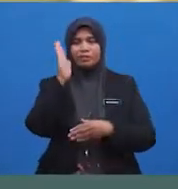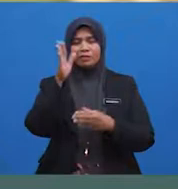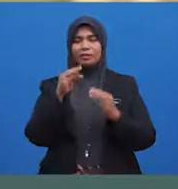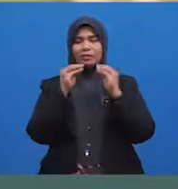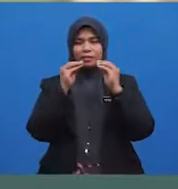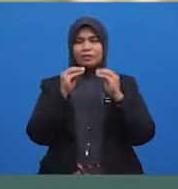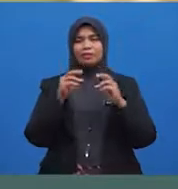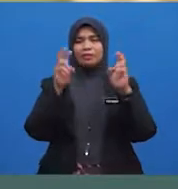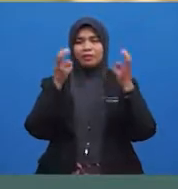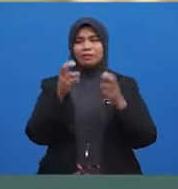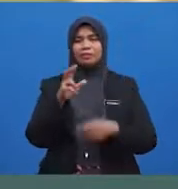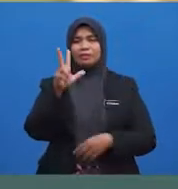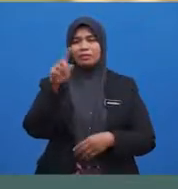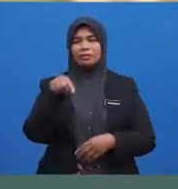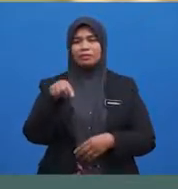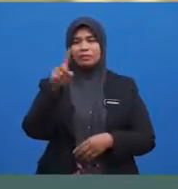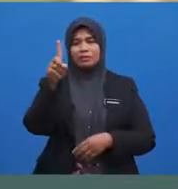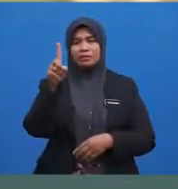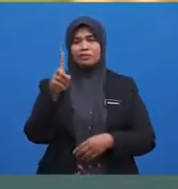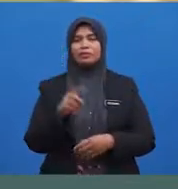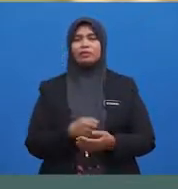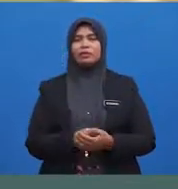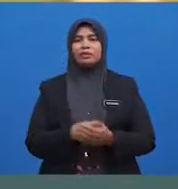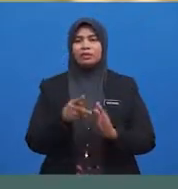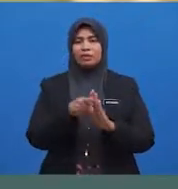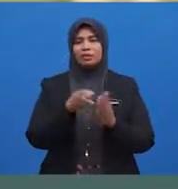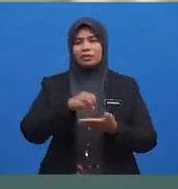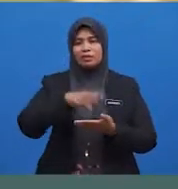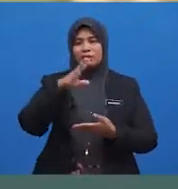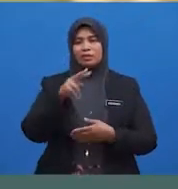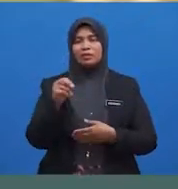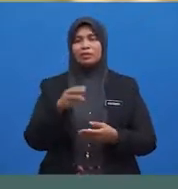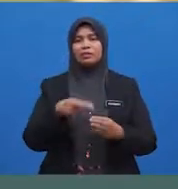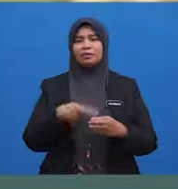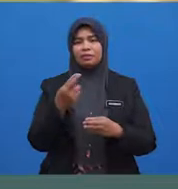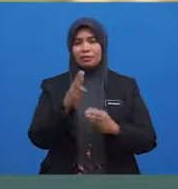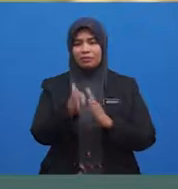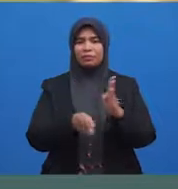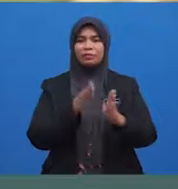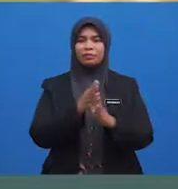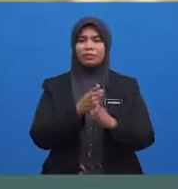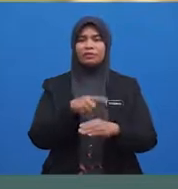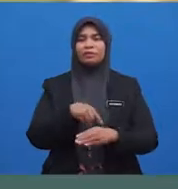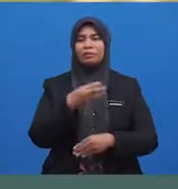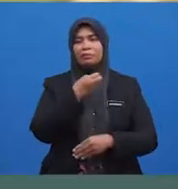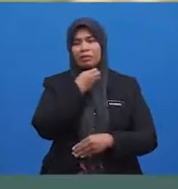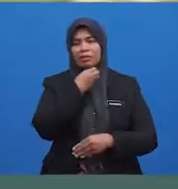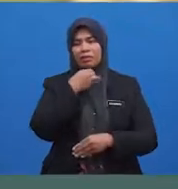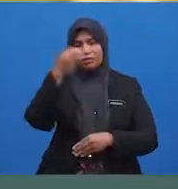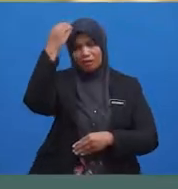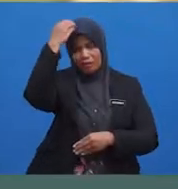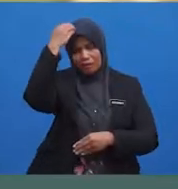tajuk 3.1 iaitu Kekayaan Hasil Bumi di Perak, Selangor, Negeri Sembilan dan